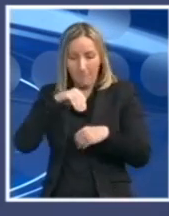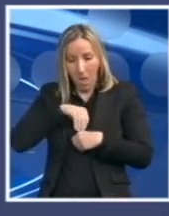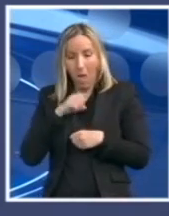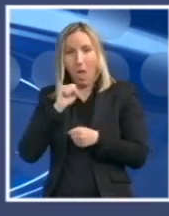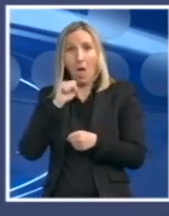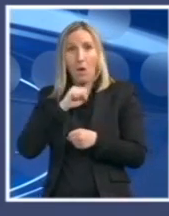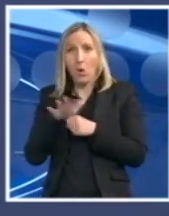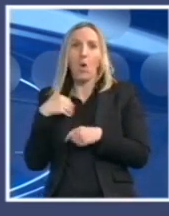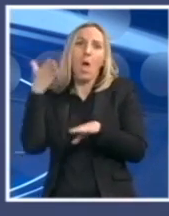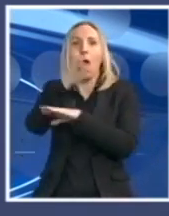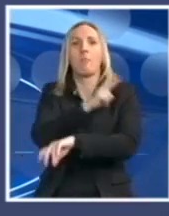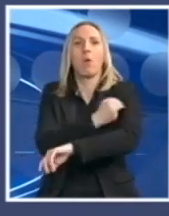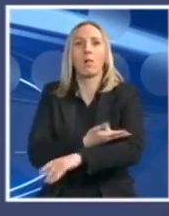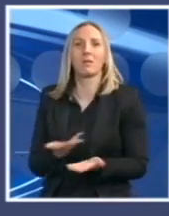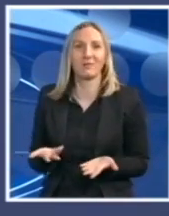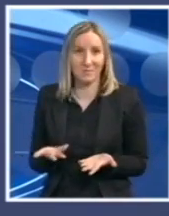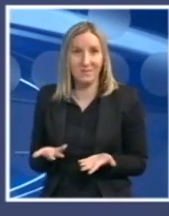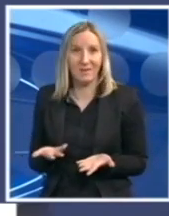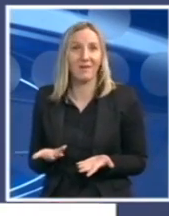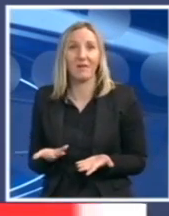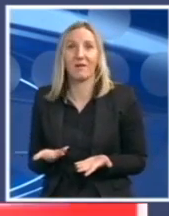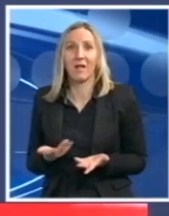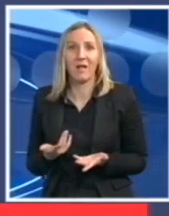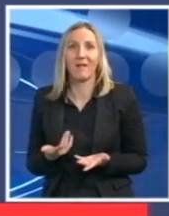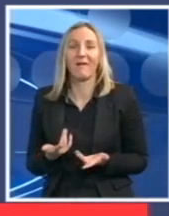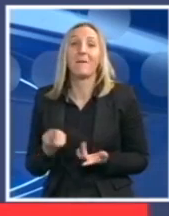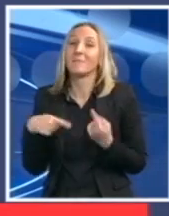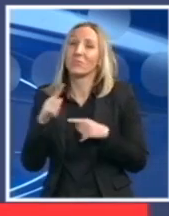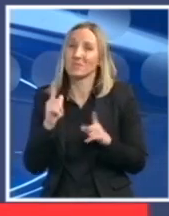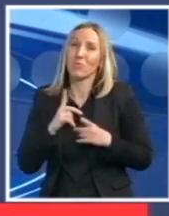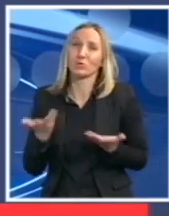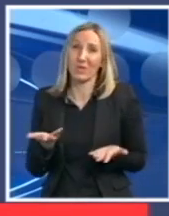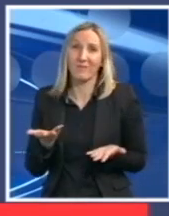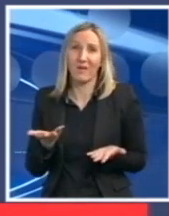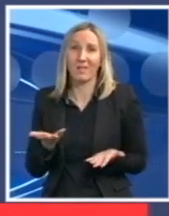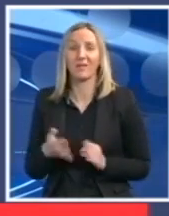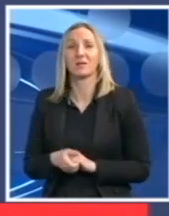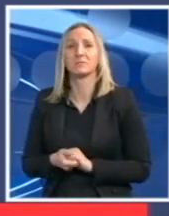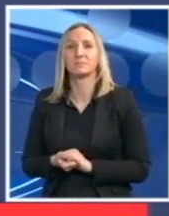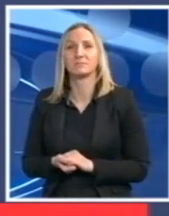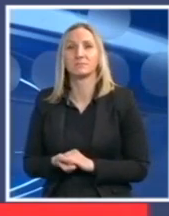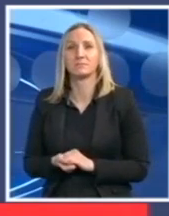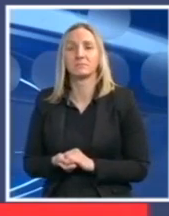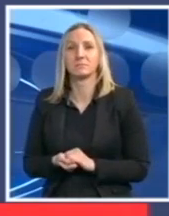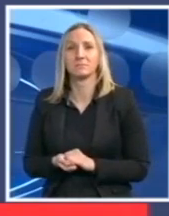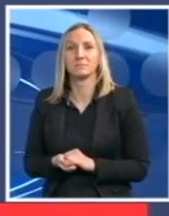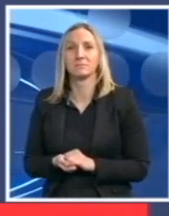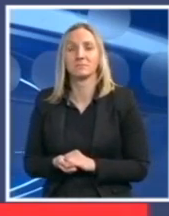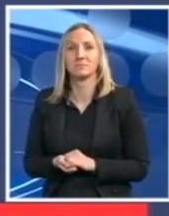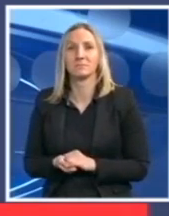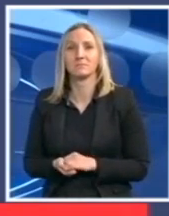nije neočekivano, da se razumemo. Neočekivano je to, ako možemo nešto da kažemo, da